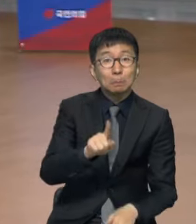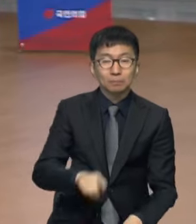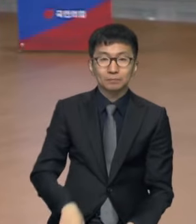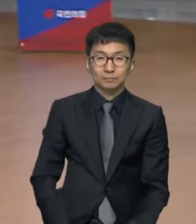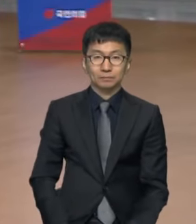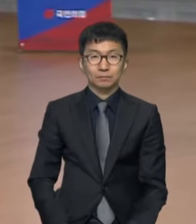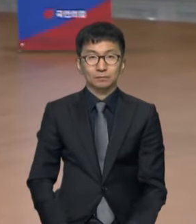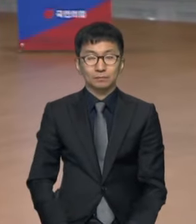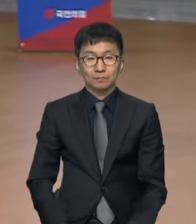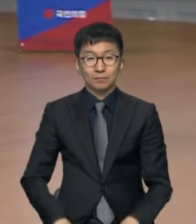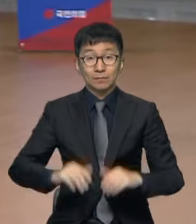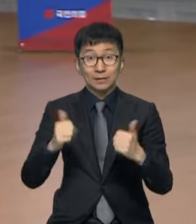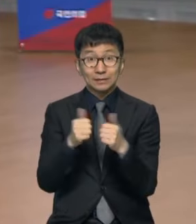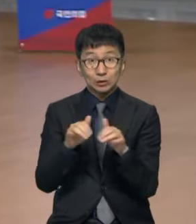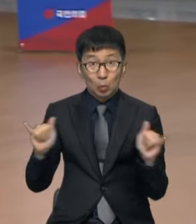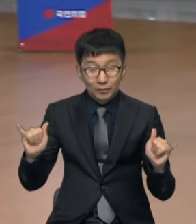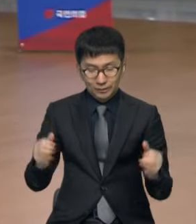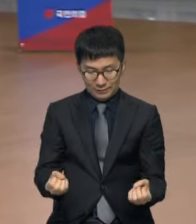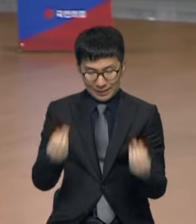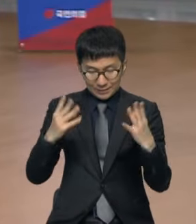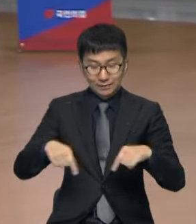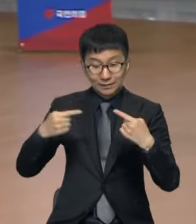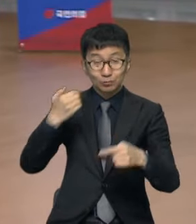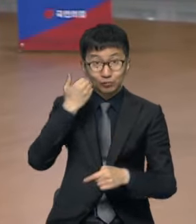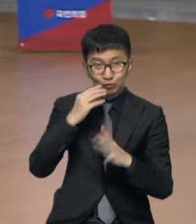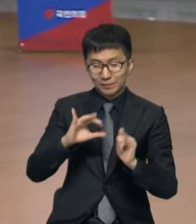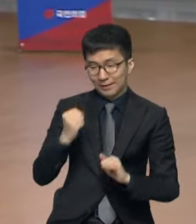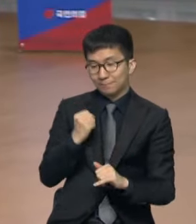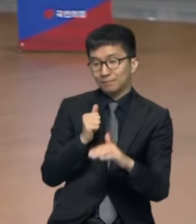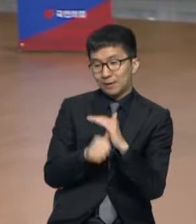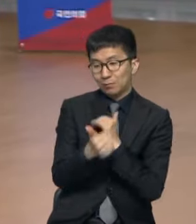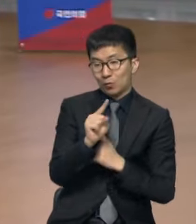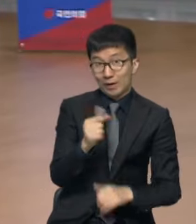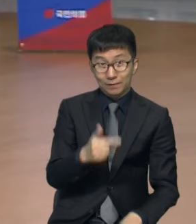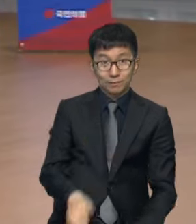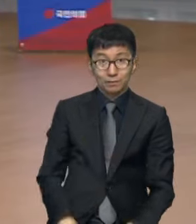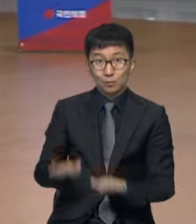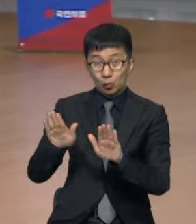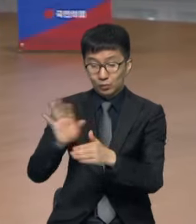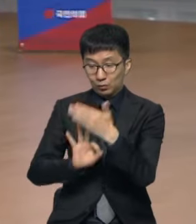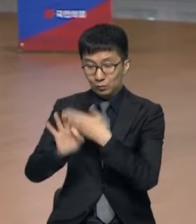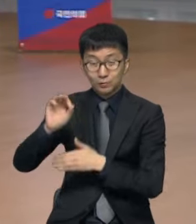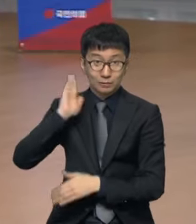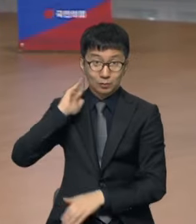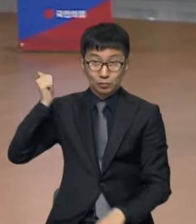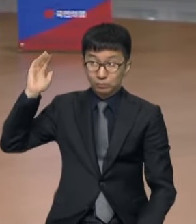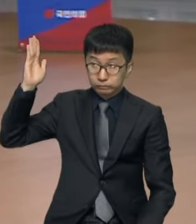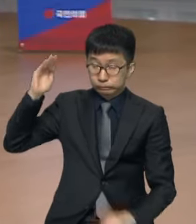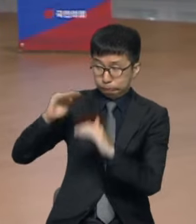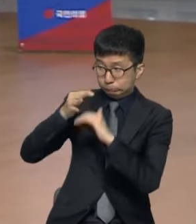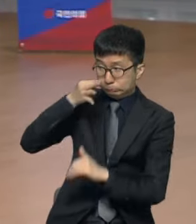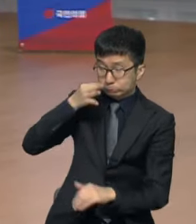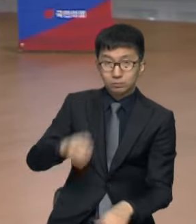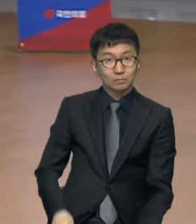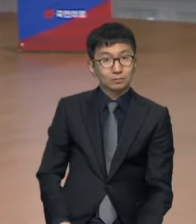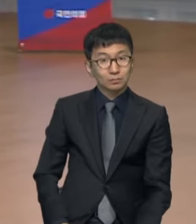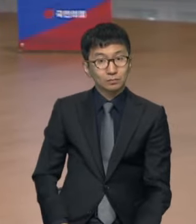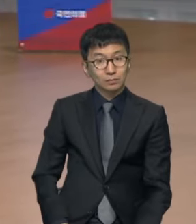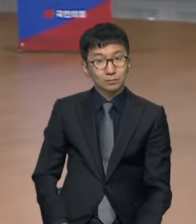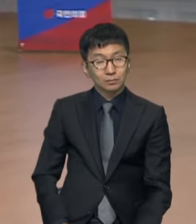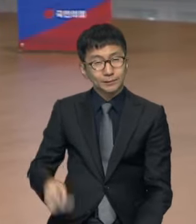네, 의원 연찬회에 참석한 한동훈 국민의힘 대표는 오늘 오전에 이뤄진 국정 브리핑에 대해 이 대통령이 국정개혁 과제에